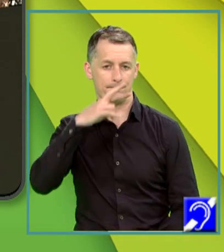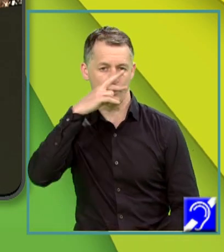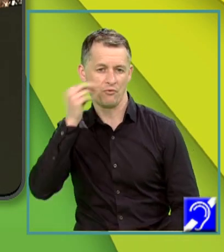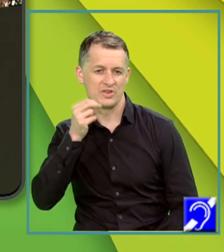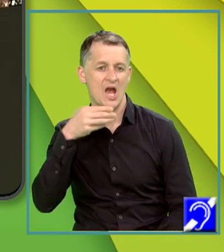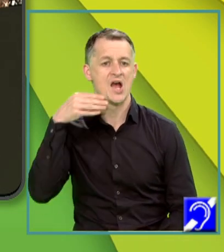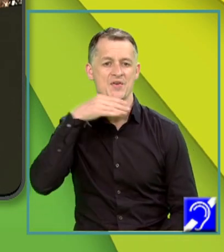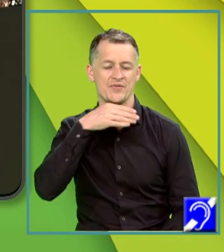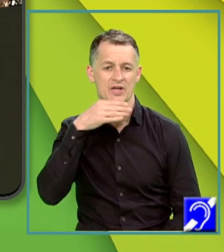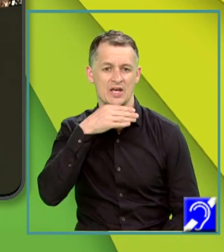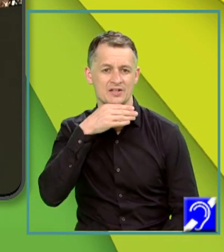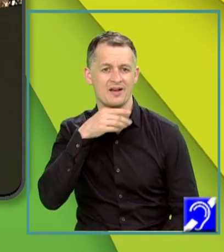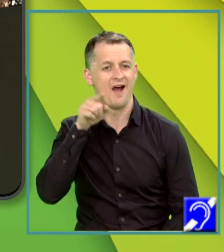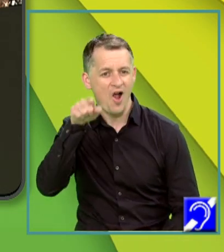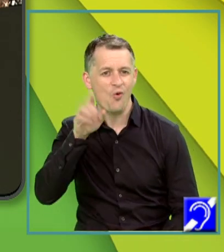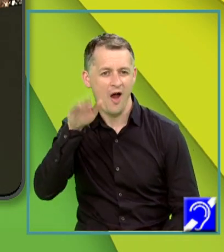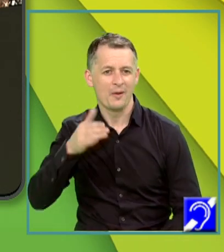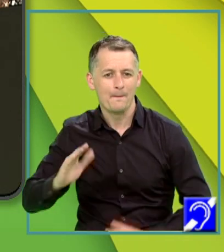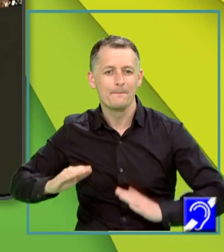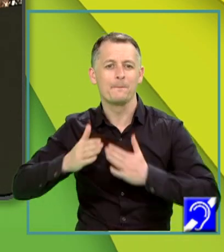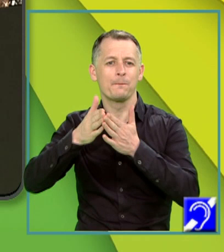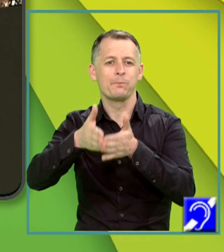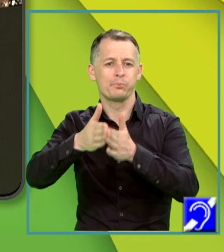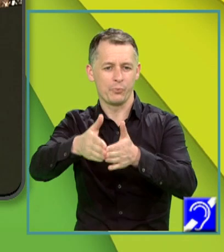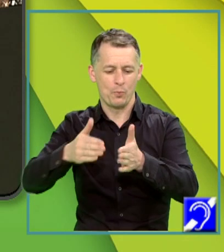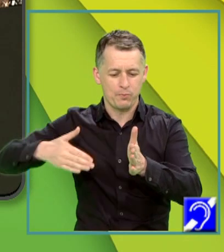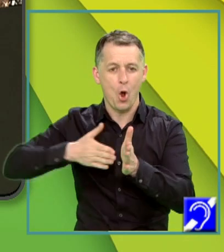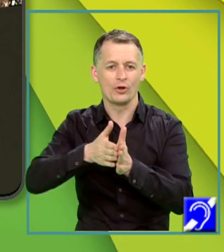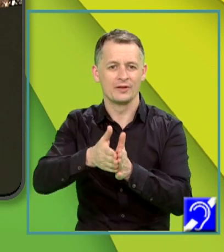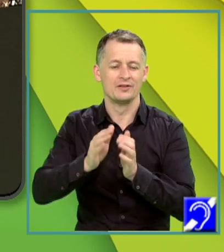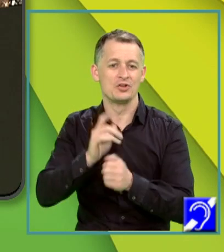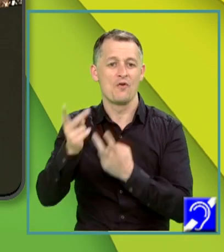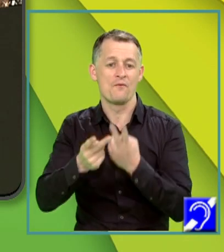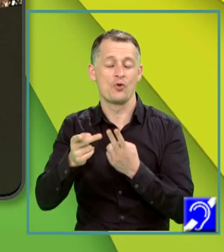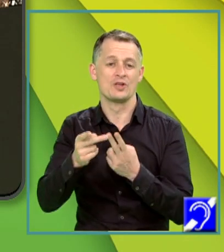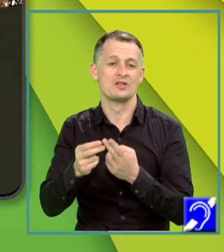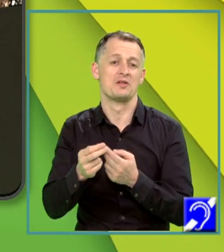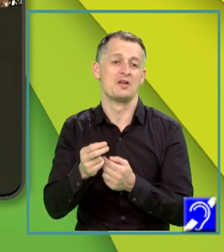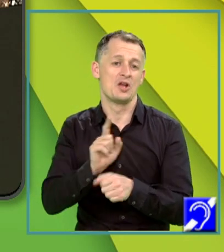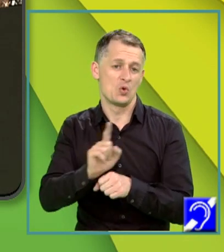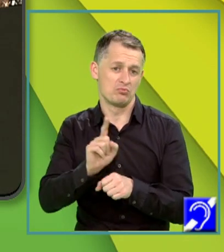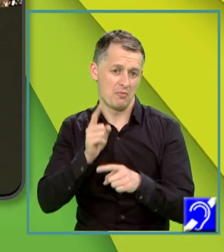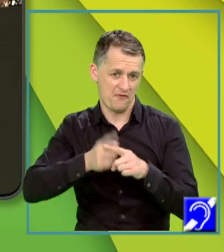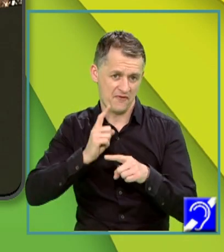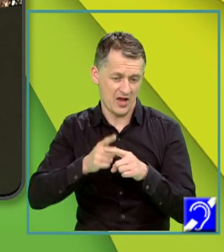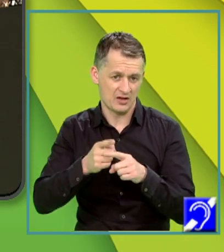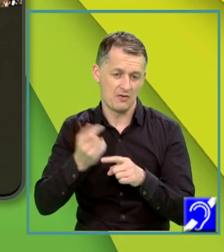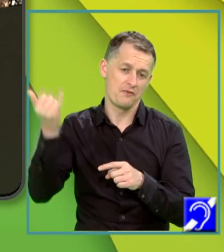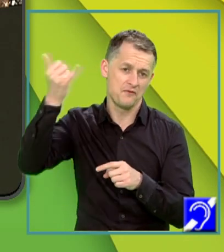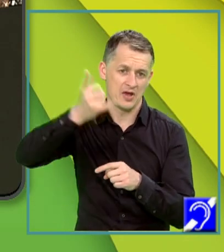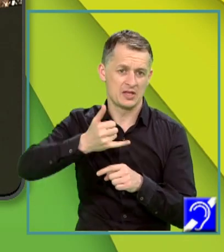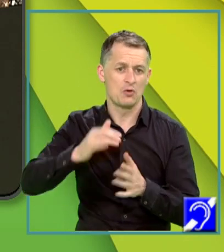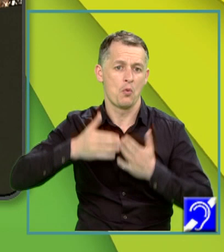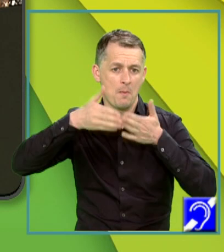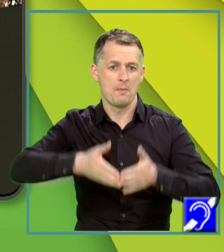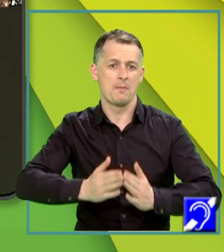avantajul de port în sectorul Dunării Maritime și folosește materie primă din import adus să mai întâi pe cale maritimă prin